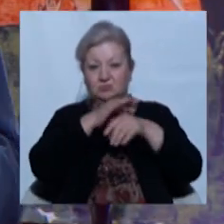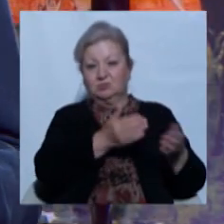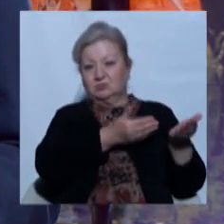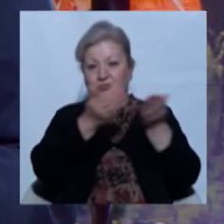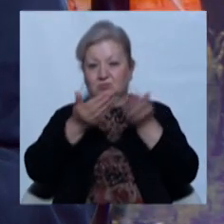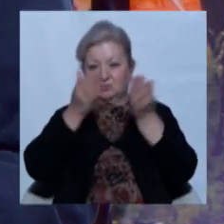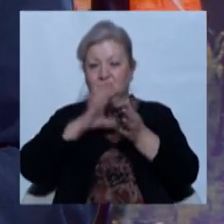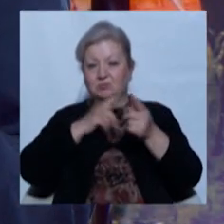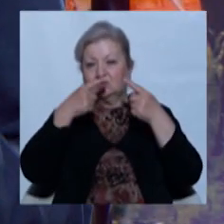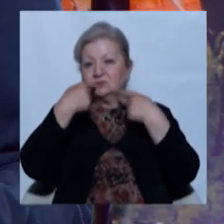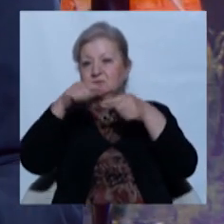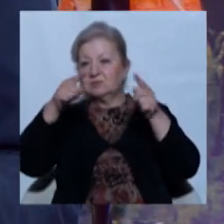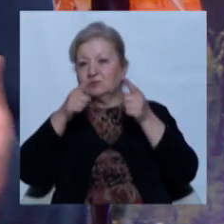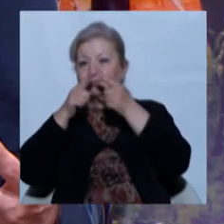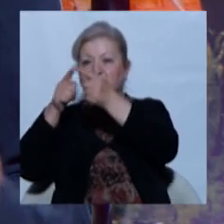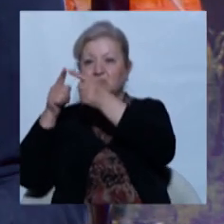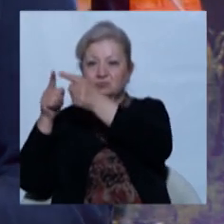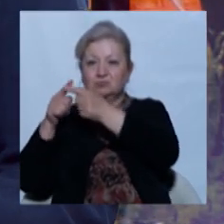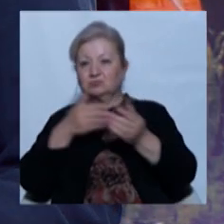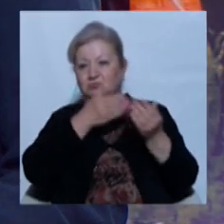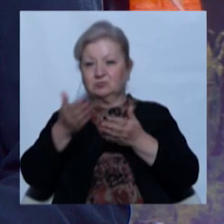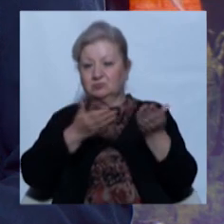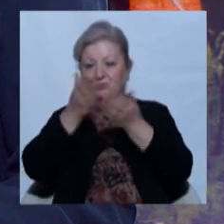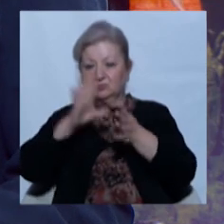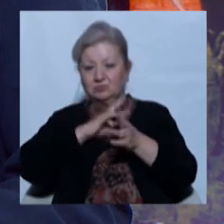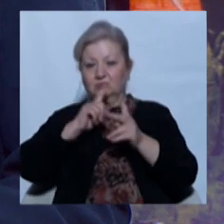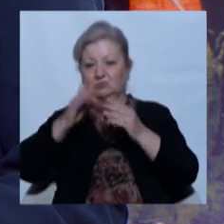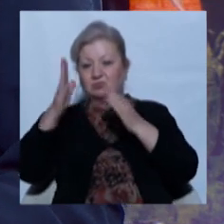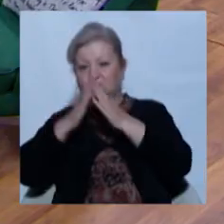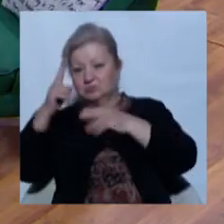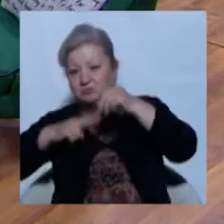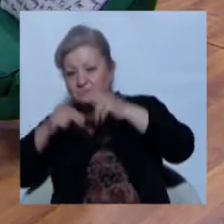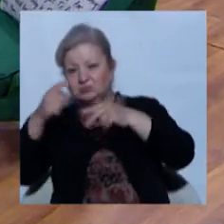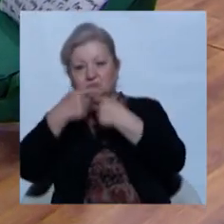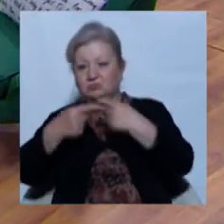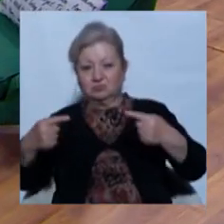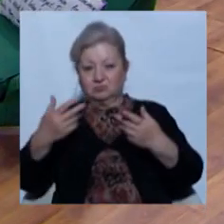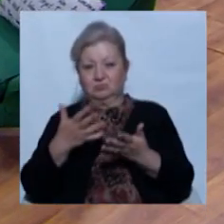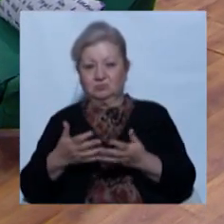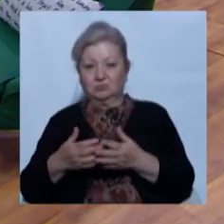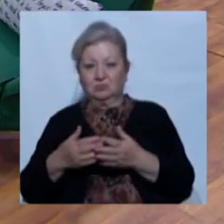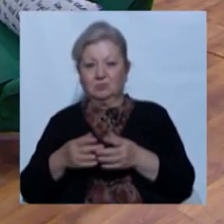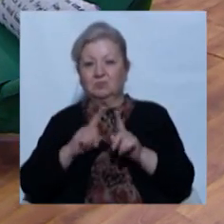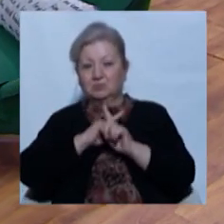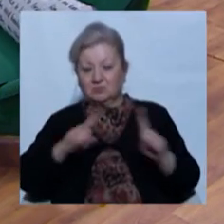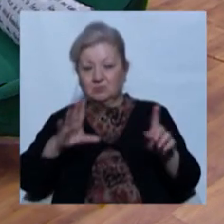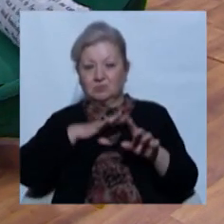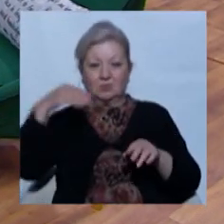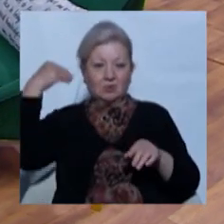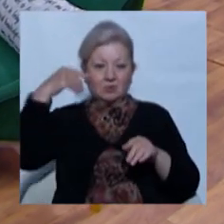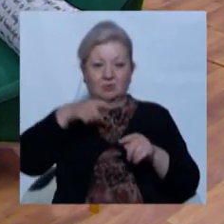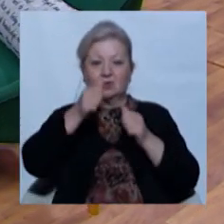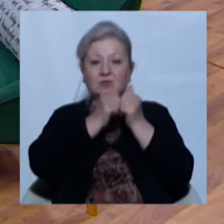ეპატიჟებოდნენ სხვადასხვა კუთხეებში აი სხვადასხვა შენობების ასაშენებლად. და განსაკუთრებით აჭარაში აი